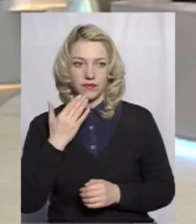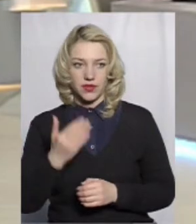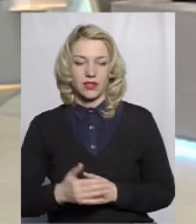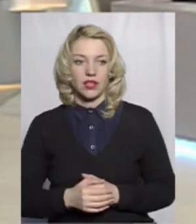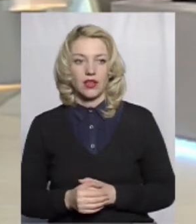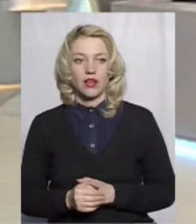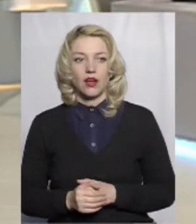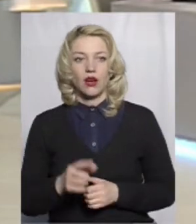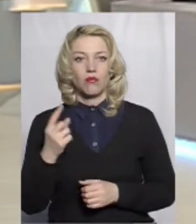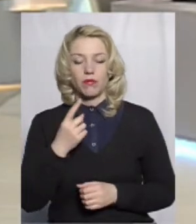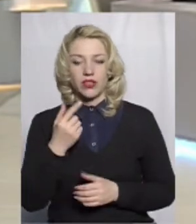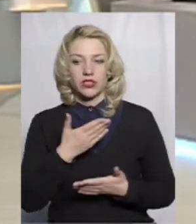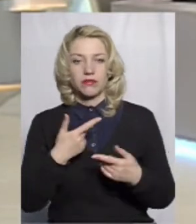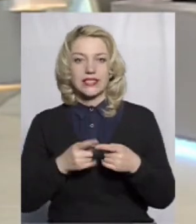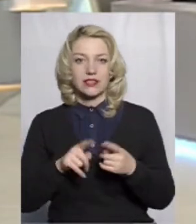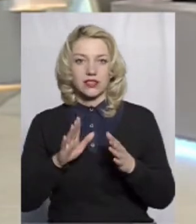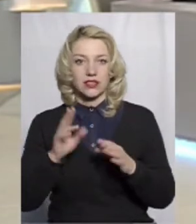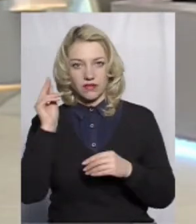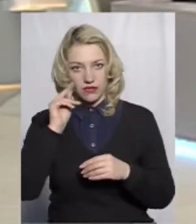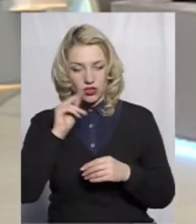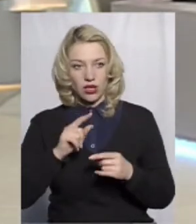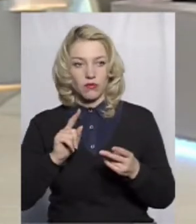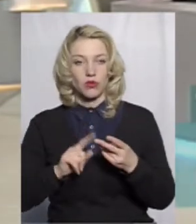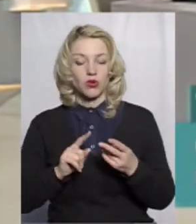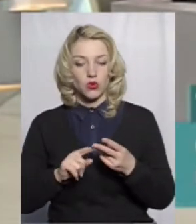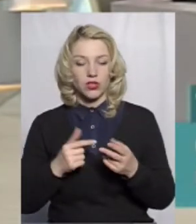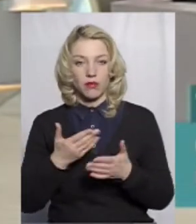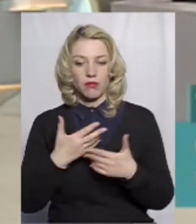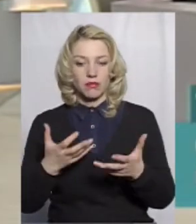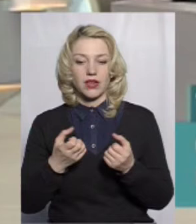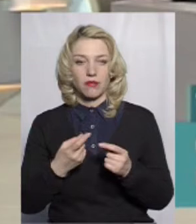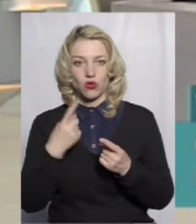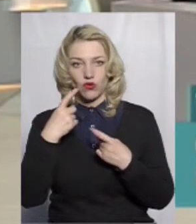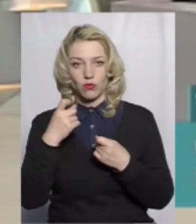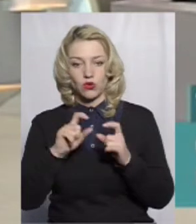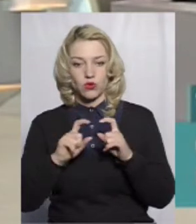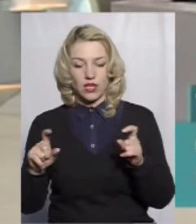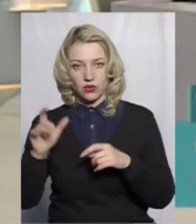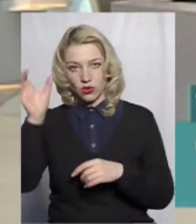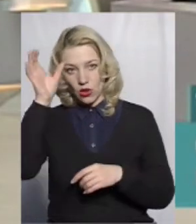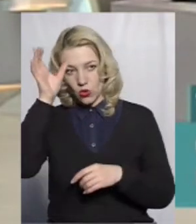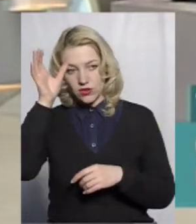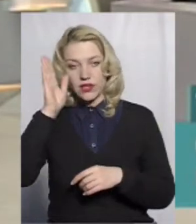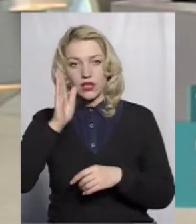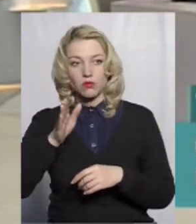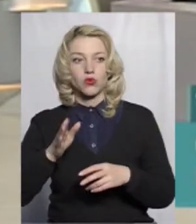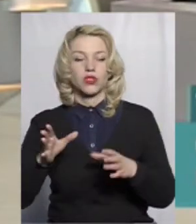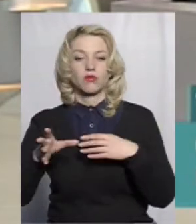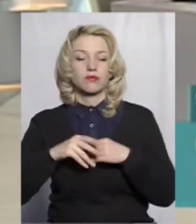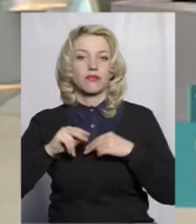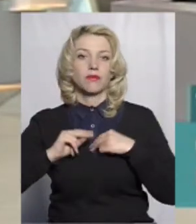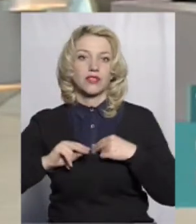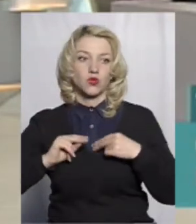що ми тільки що, по-перше, вивчаємо. По-друге, ми і для того і беремо інформацію у закладах освіти, і будемо